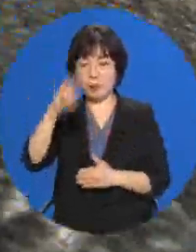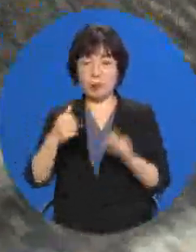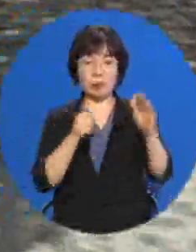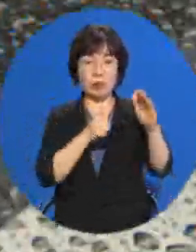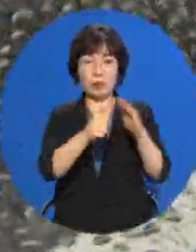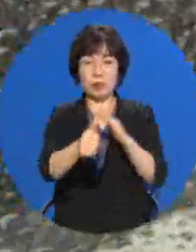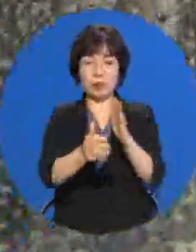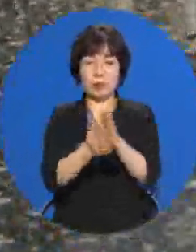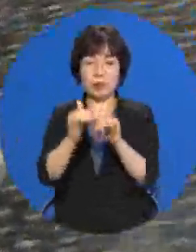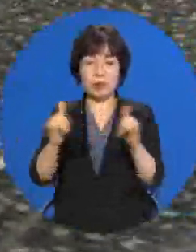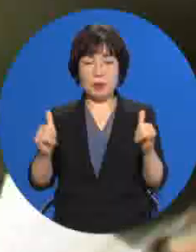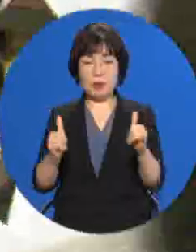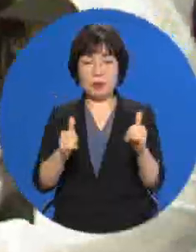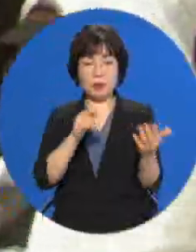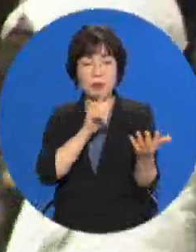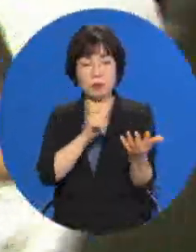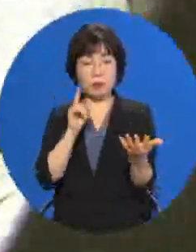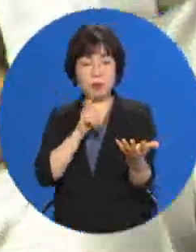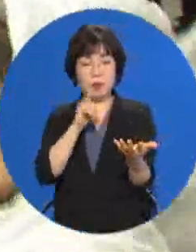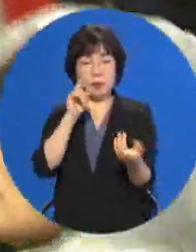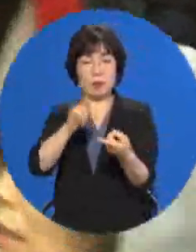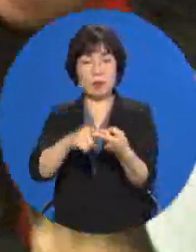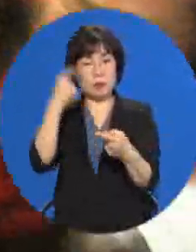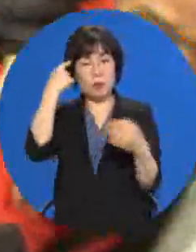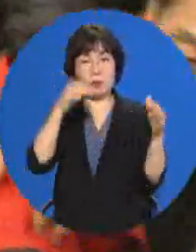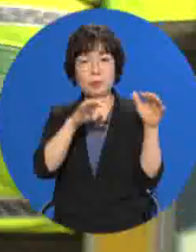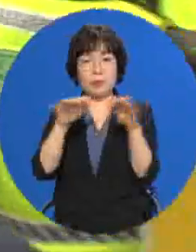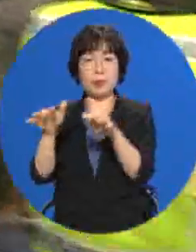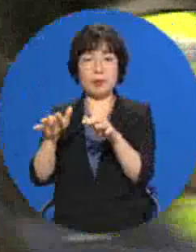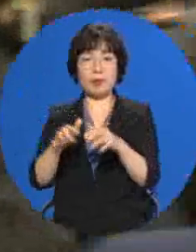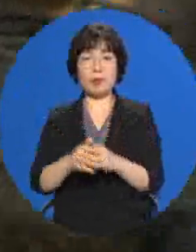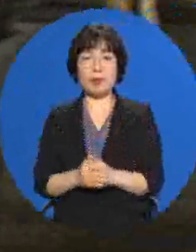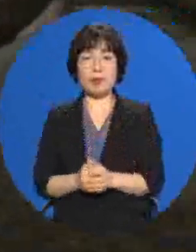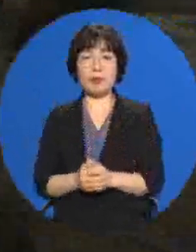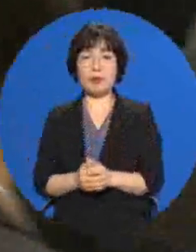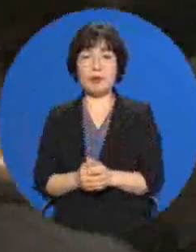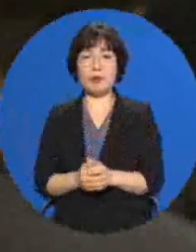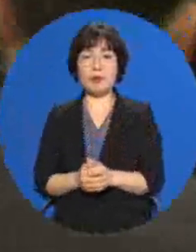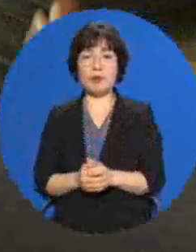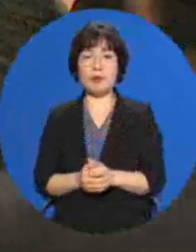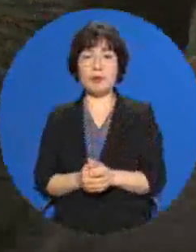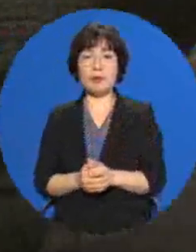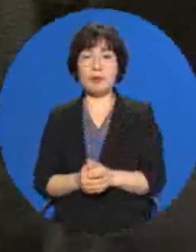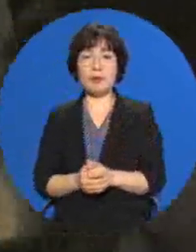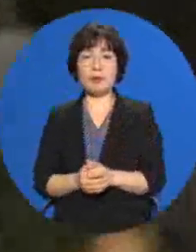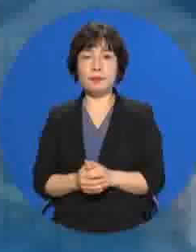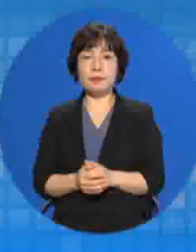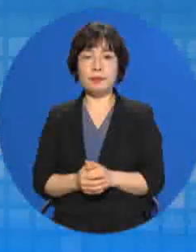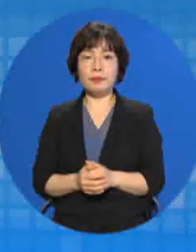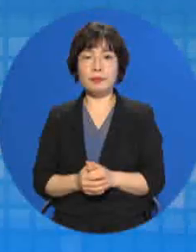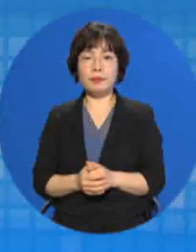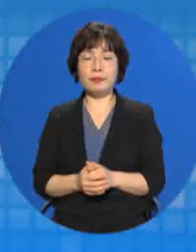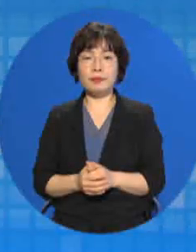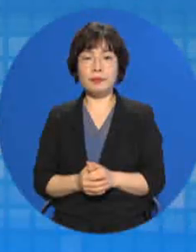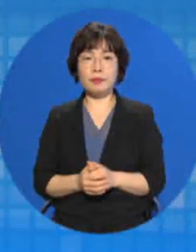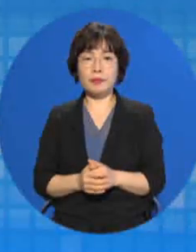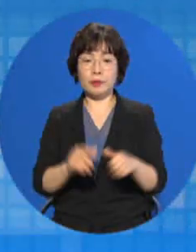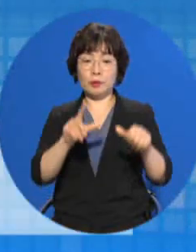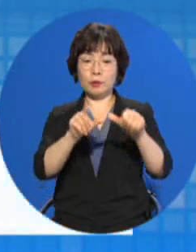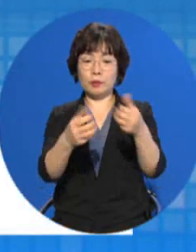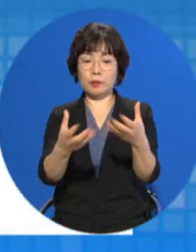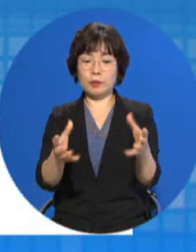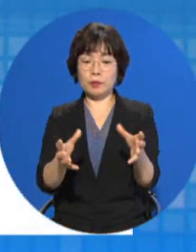찾아 시민들에게 어떤 말을 내놓을지 주목됩니다. MBC 뉴스 우종훈입니다. 5월